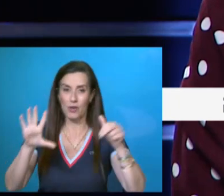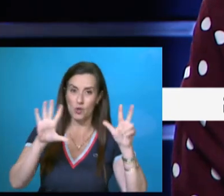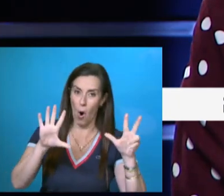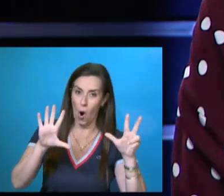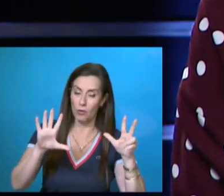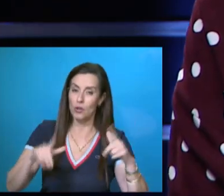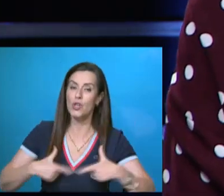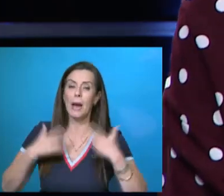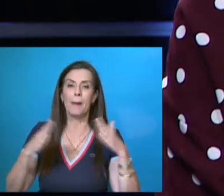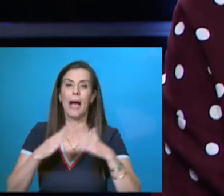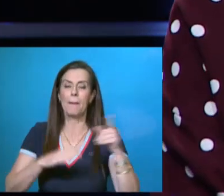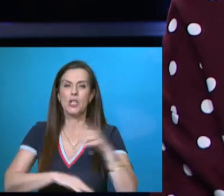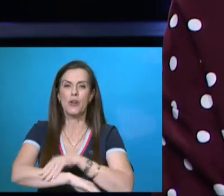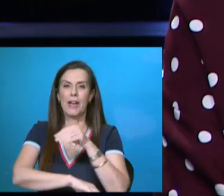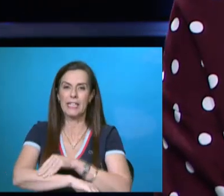בשוודיה.